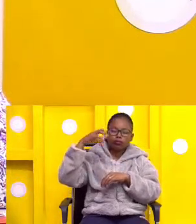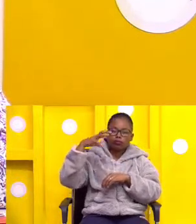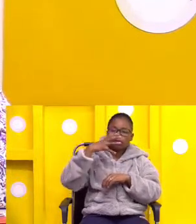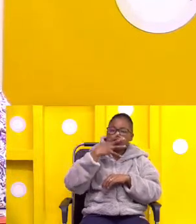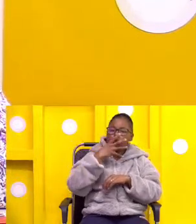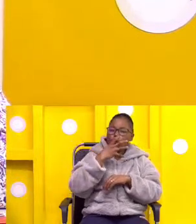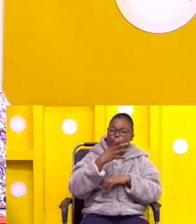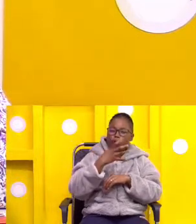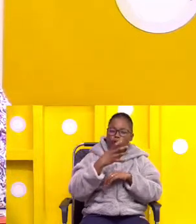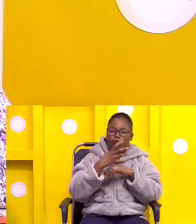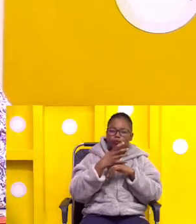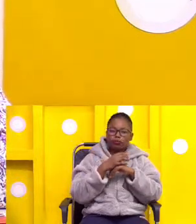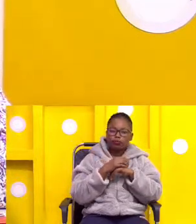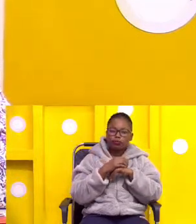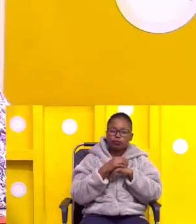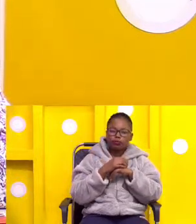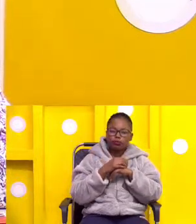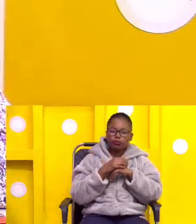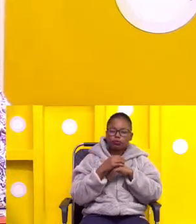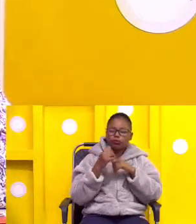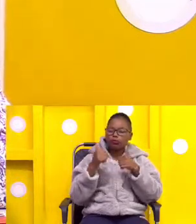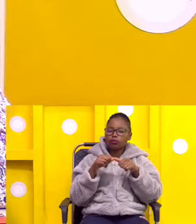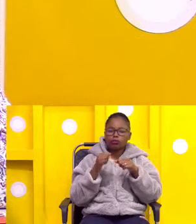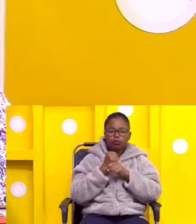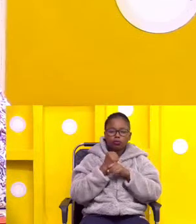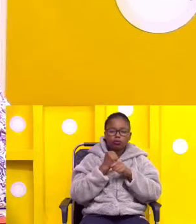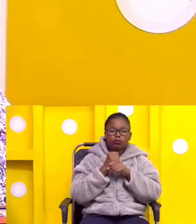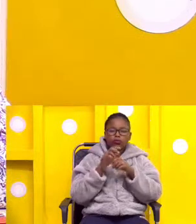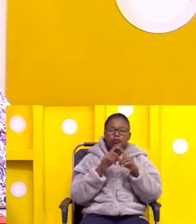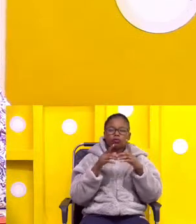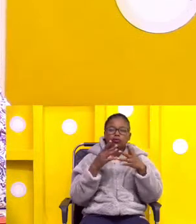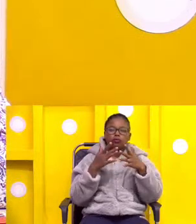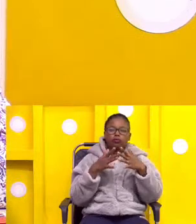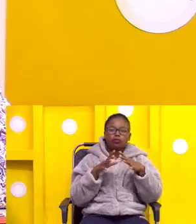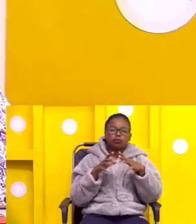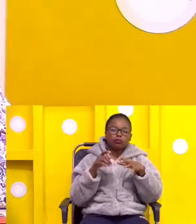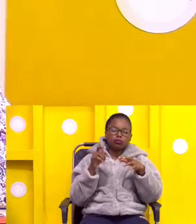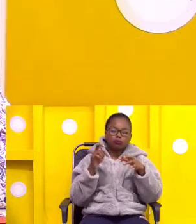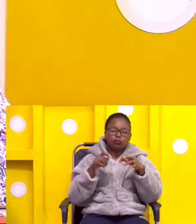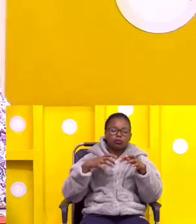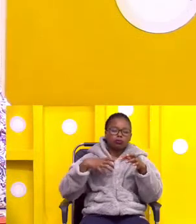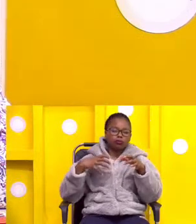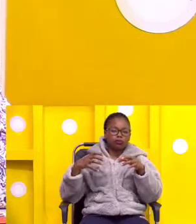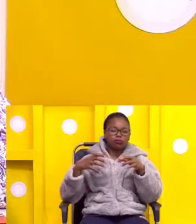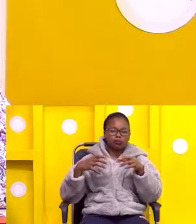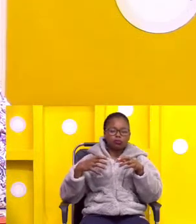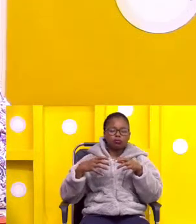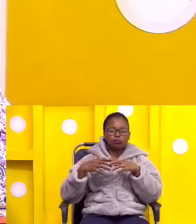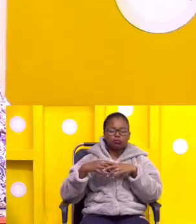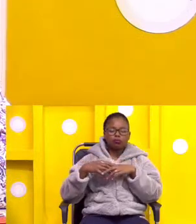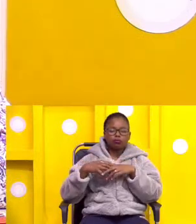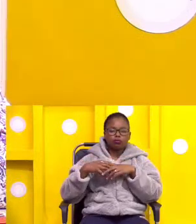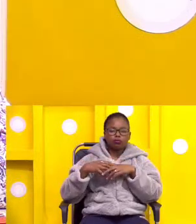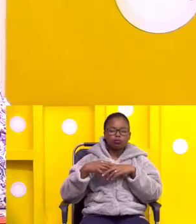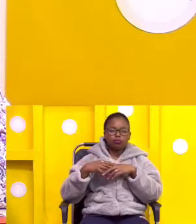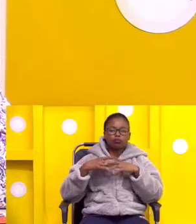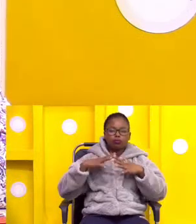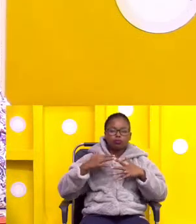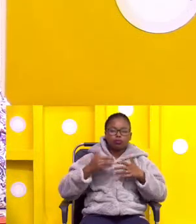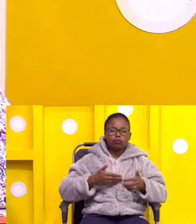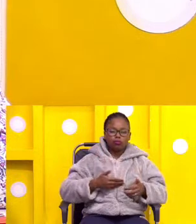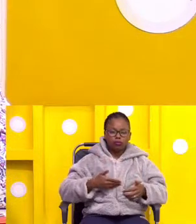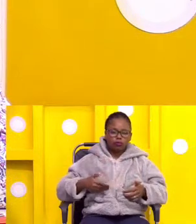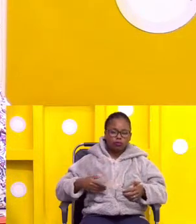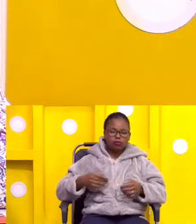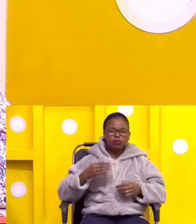ĩgũkahana nĩ kwagĩa ũrugarĩ gũtirĩ wĩra ũngĩrutĩka. Nĩ hĩndĩ ũtongaga mũno. Rĩrĩa andũ marakaya nĩ ng'aragu, nĩ hĩndĩ